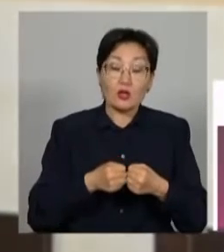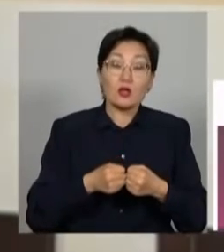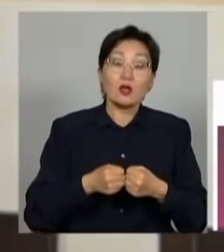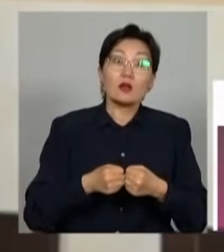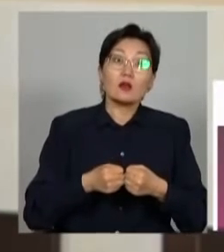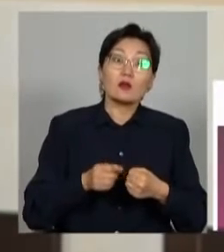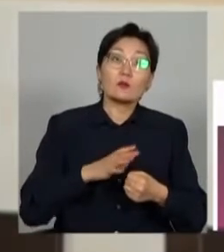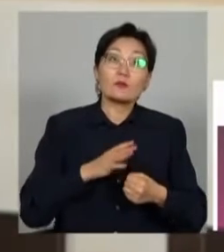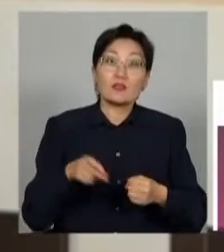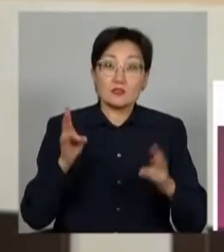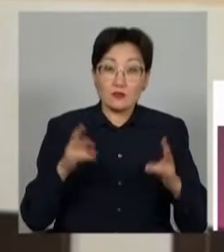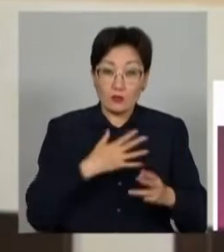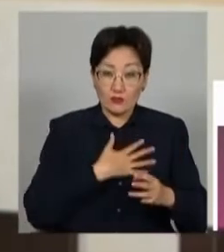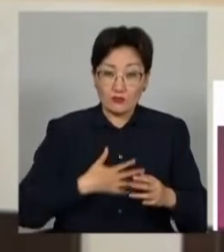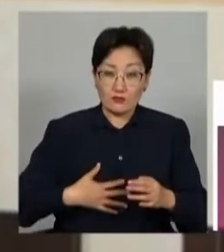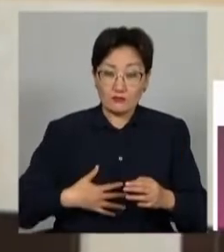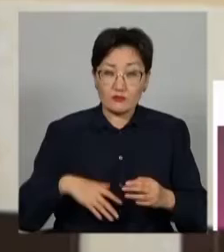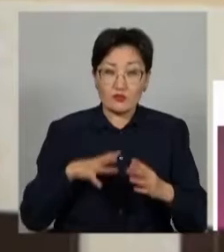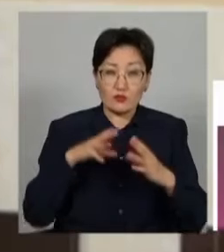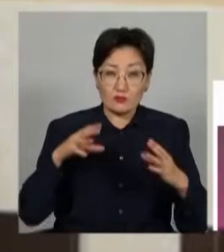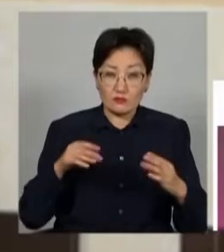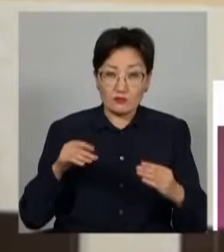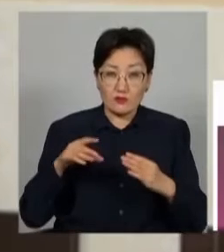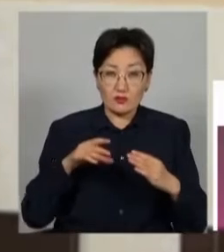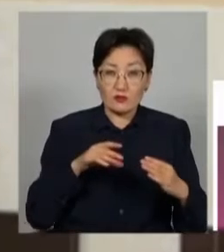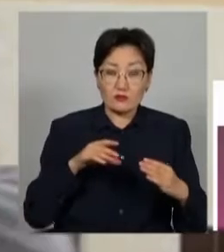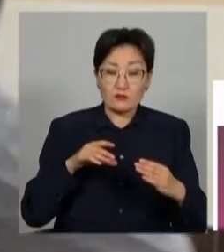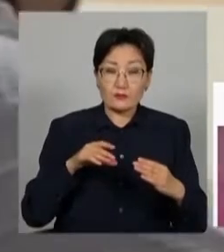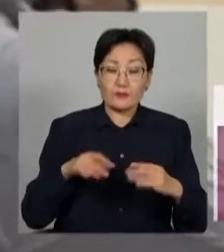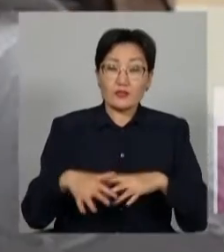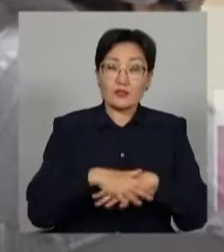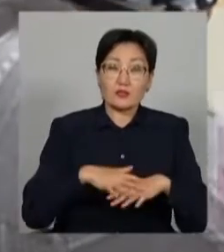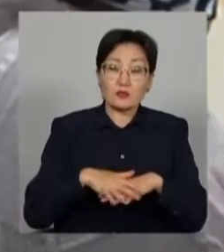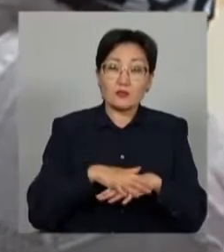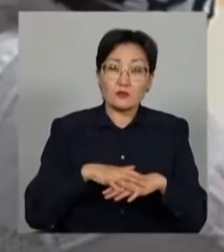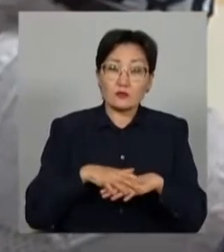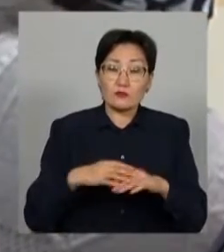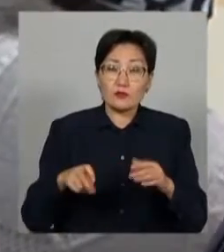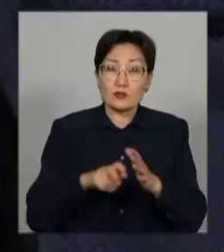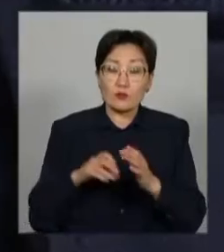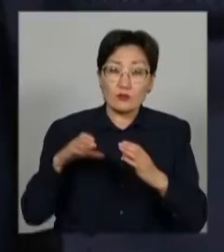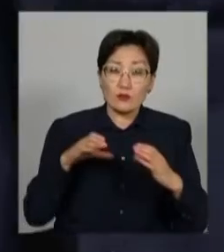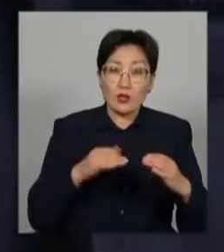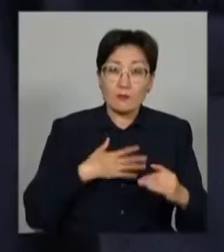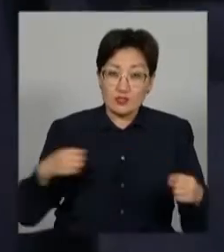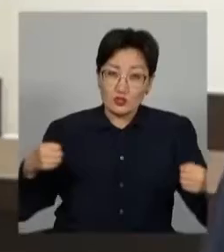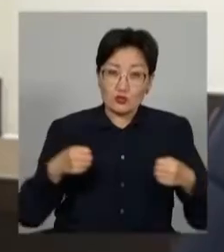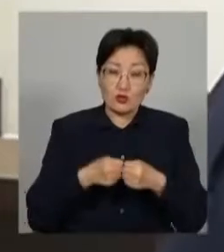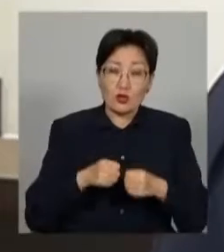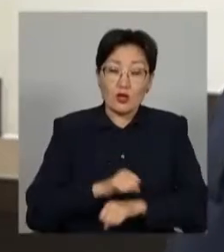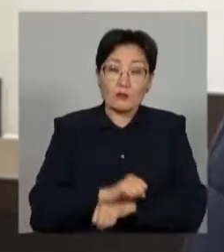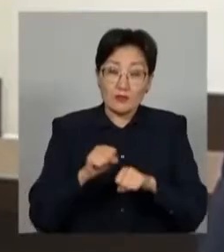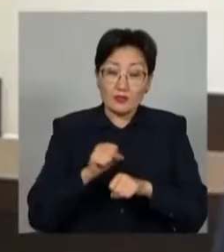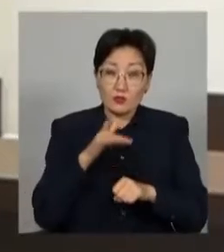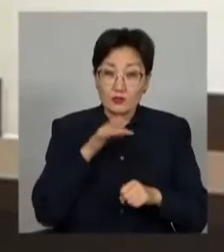травмамен кәдімгі машиндер халық мен олар машина сол бізді келіп соқты да. Митинг болып